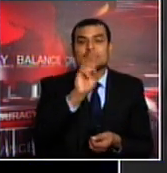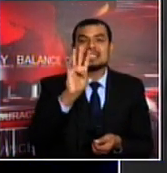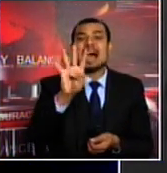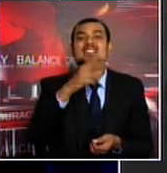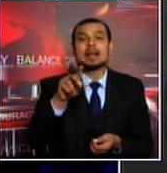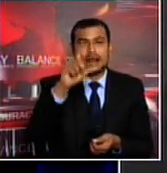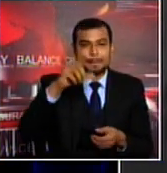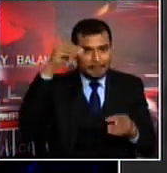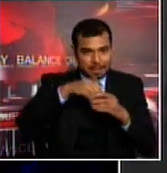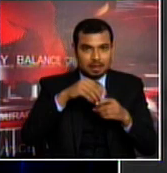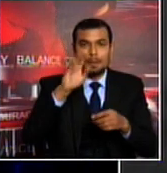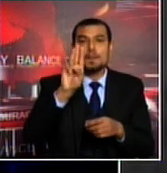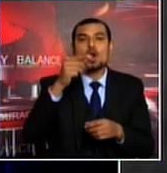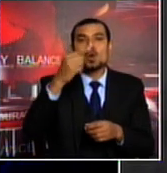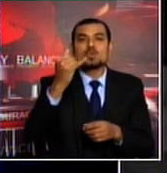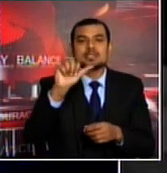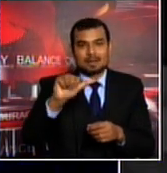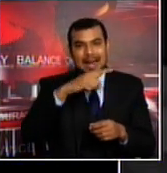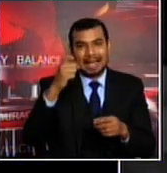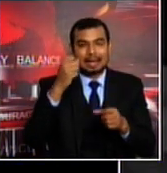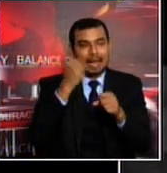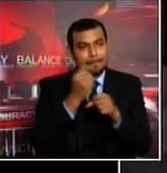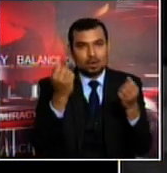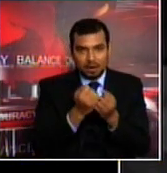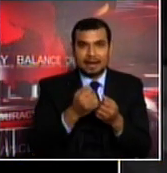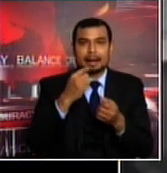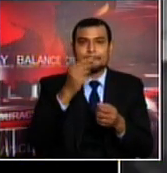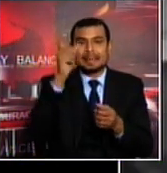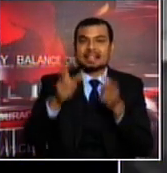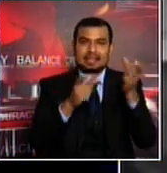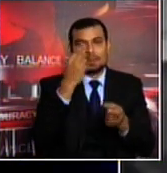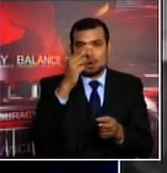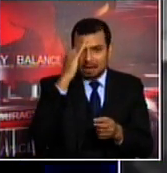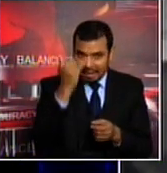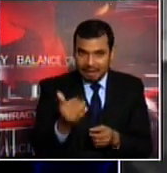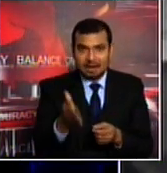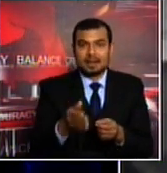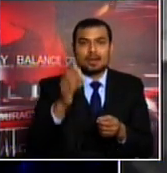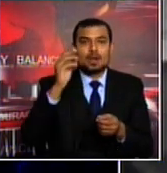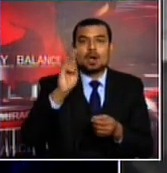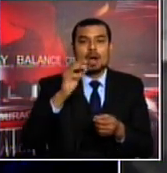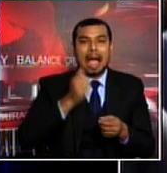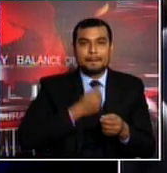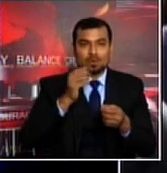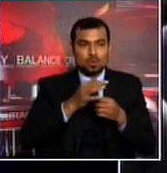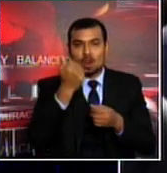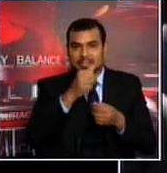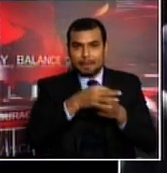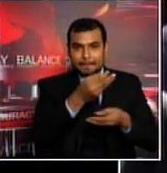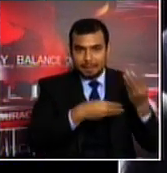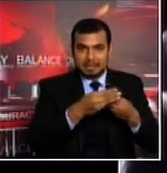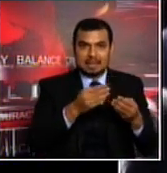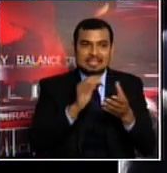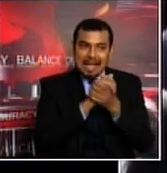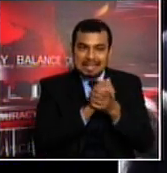नेपालमा बसेर काम गर्ने प्रतिनिधि भएको र उद्योगी श्रेष्ठले आफ्नै व्यावसायिक साझेदारको हत्या गर्न मनोज